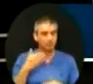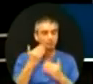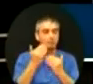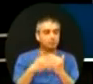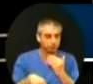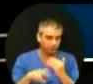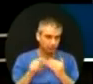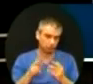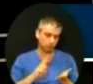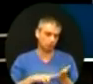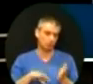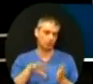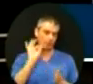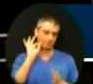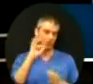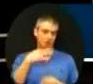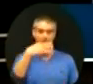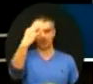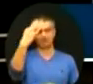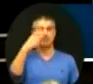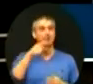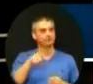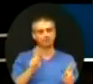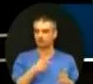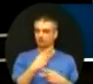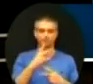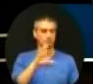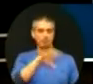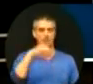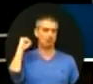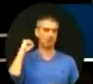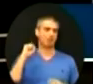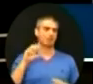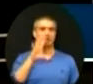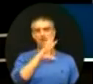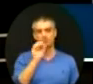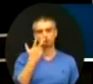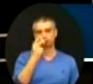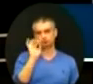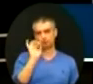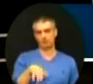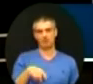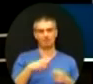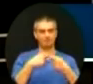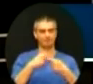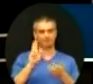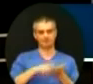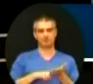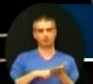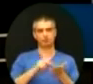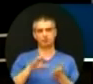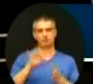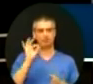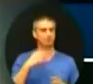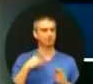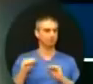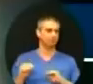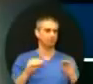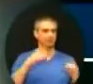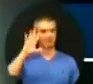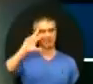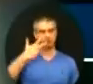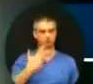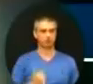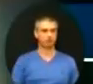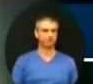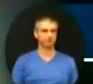של יום יש את הזכות לבחור ולהיבחר, ואותה אי אפשר לשלול מ-530,000 בעלי זכות בחירה. תודה, ואנחנו עוברים לקריאה